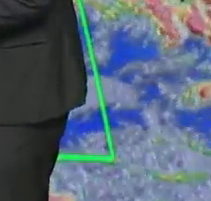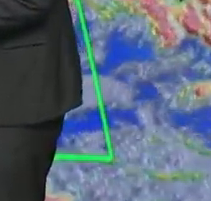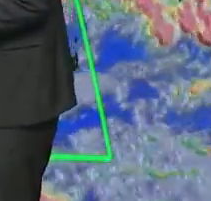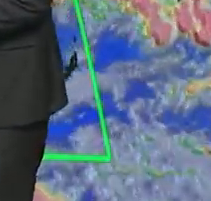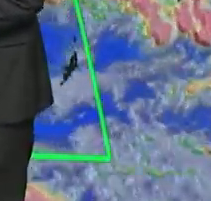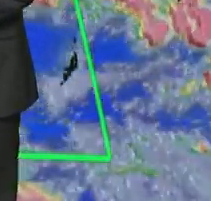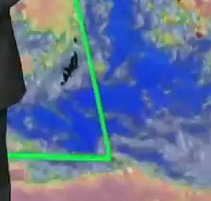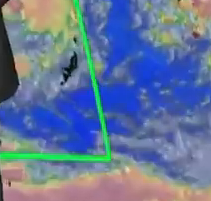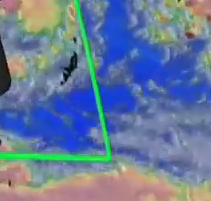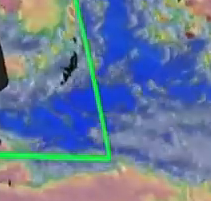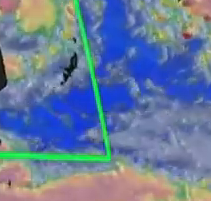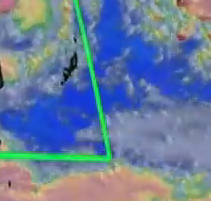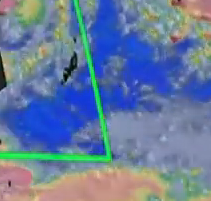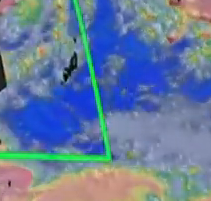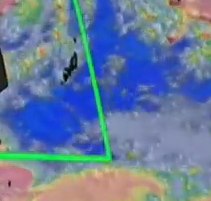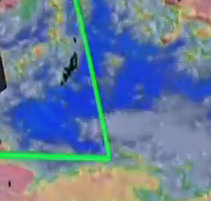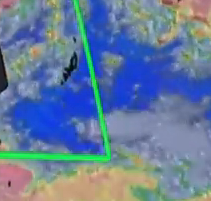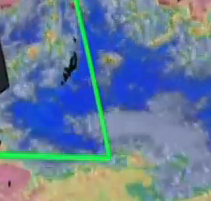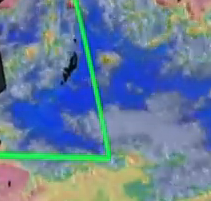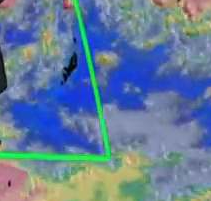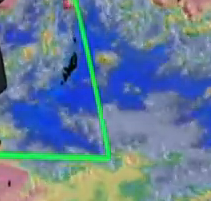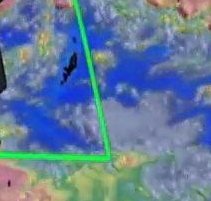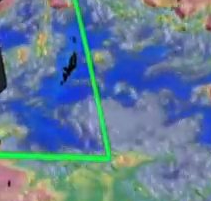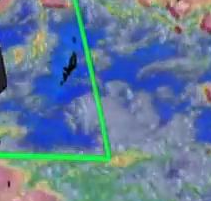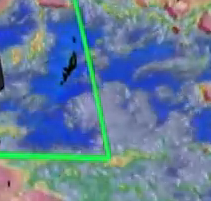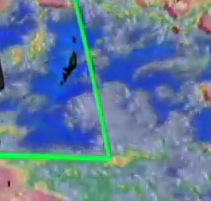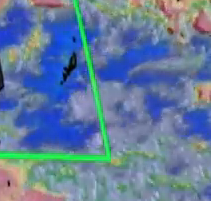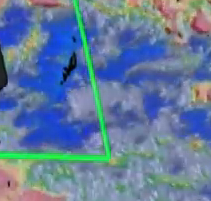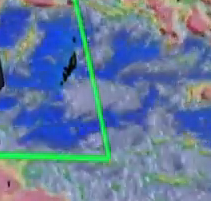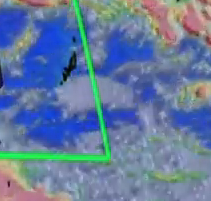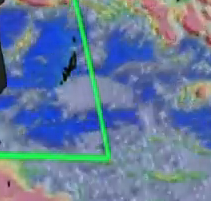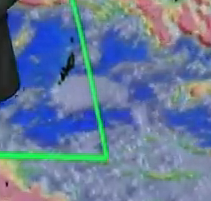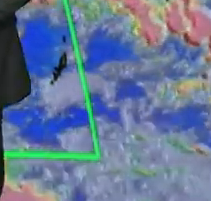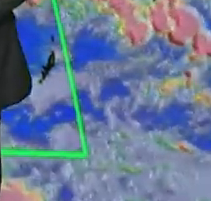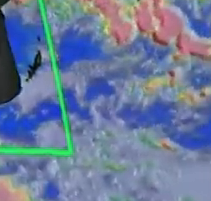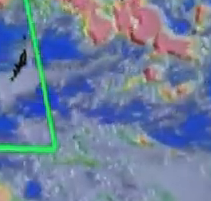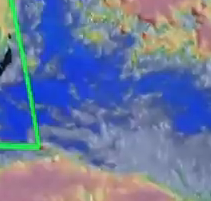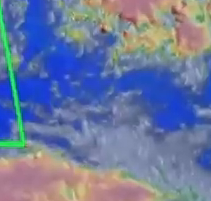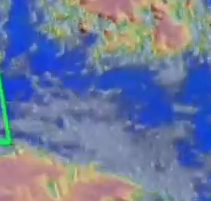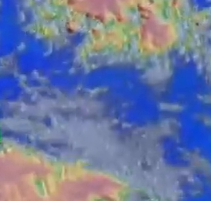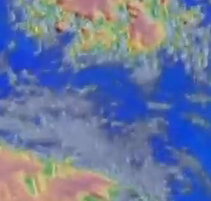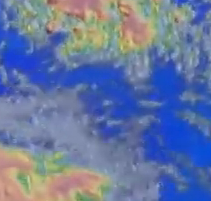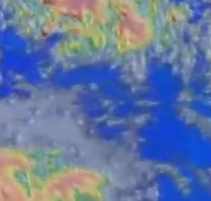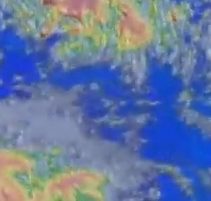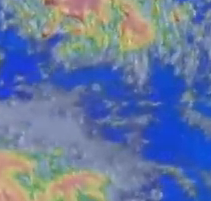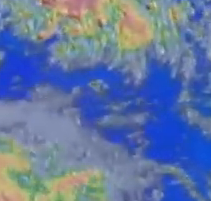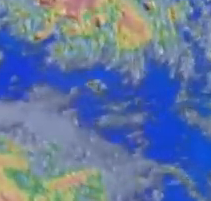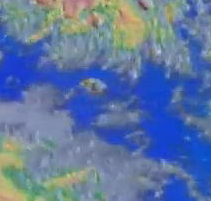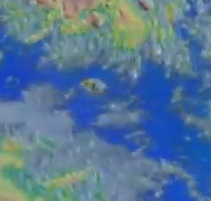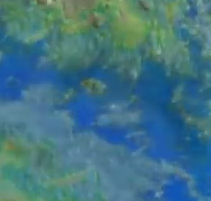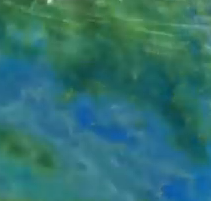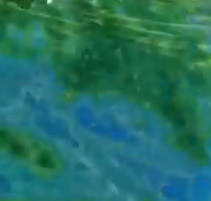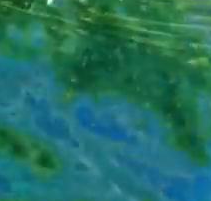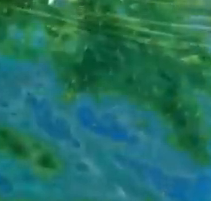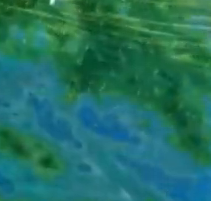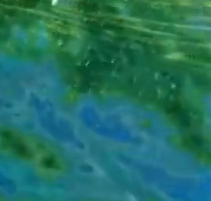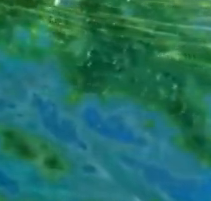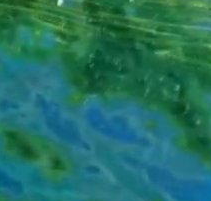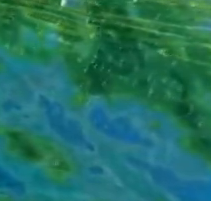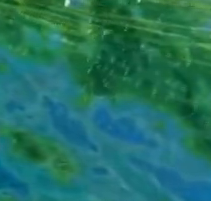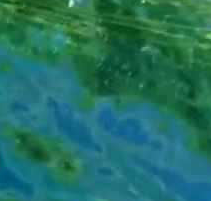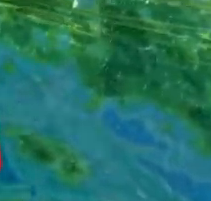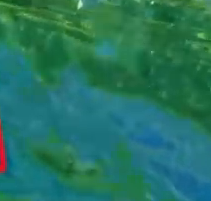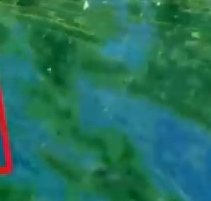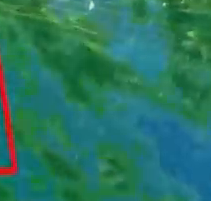hilagang silangan ng Davao City. Sa ngayon ay hindi rin inaasahang magiging bagyo ang LPA. Sa wind map ng The Weather Company, may kabagalan ang